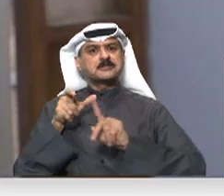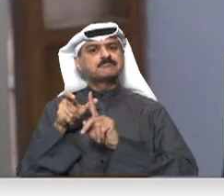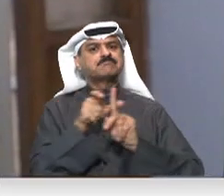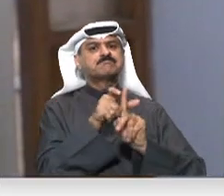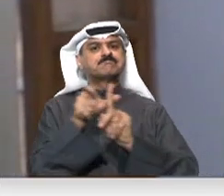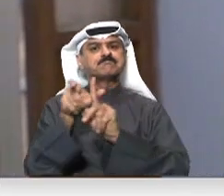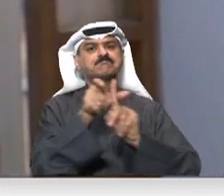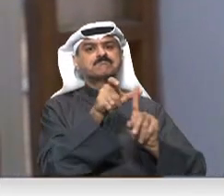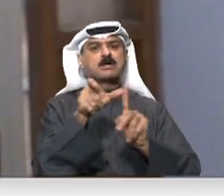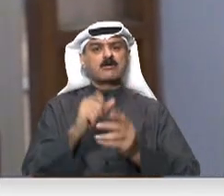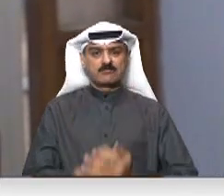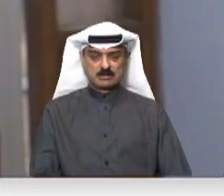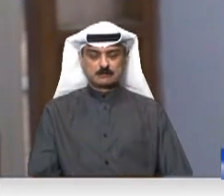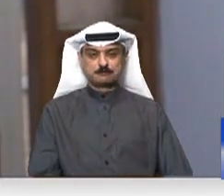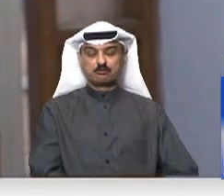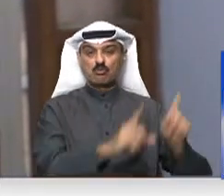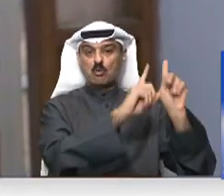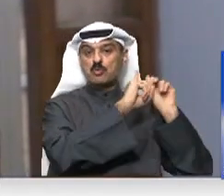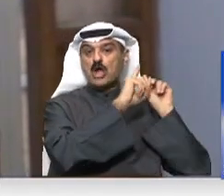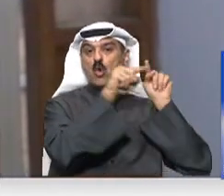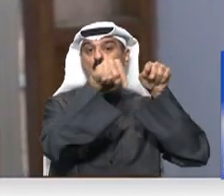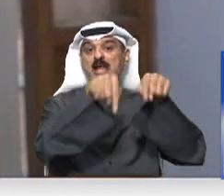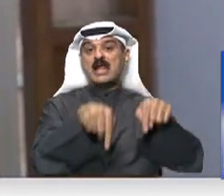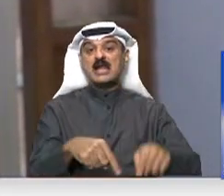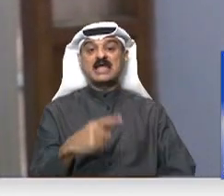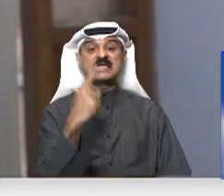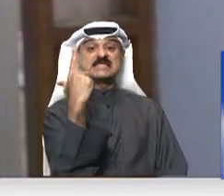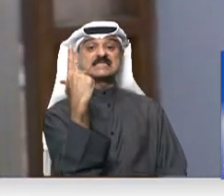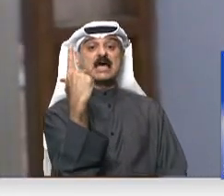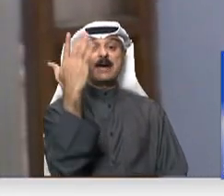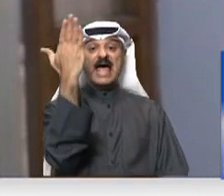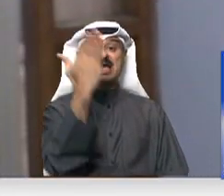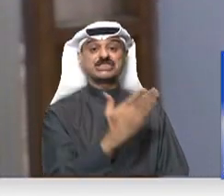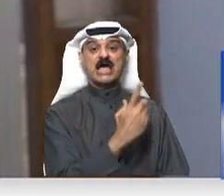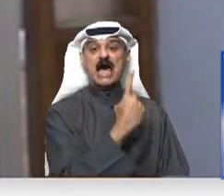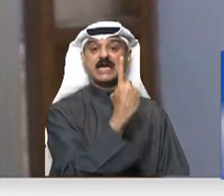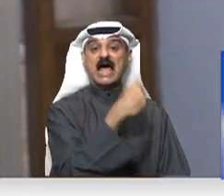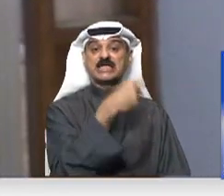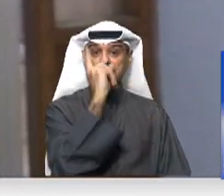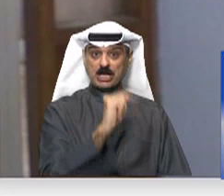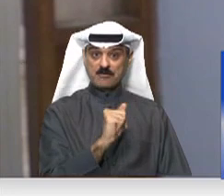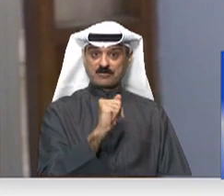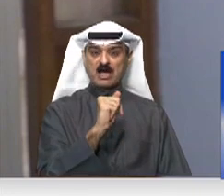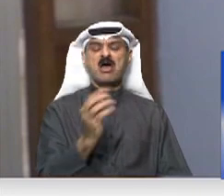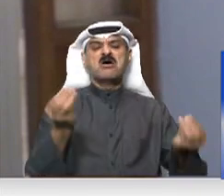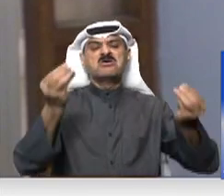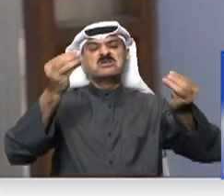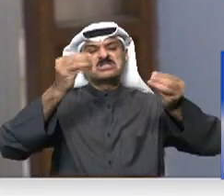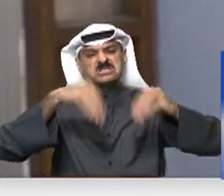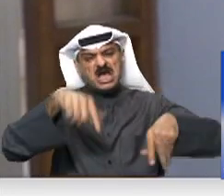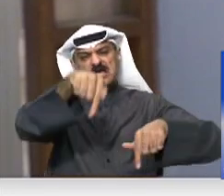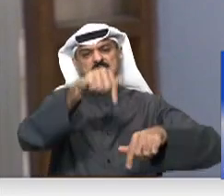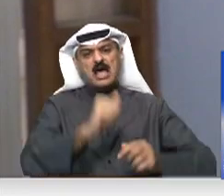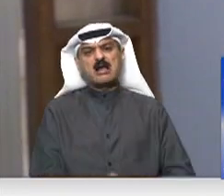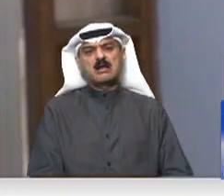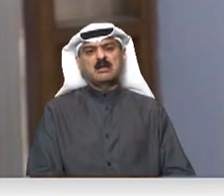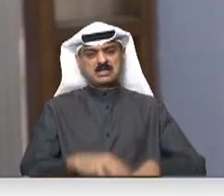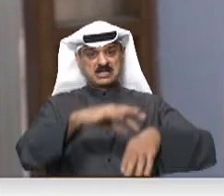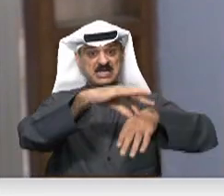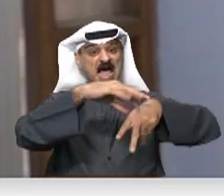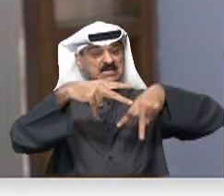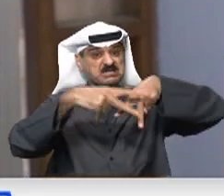منذ 7 أكتوبر عندما أعلنت إسرائيل الحرب على قطاع غزة، ازدادت وتيرة الاستيطان بالضفة الغربية لاعتداءات